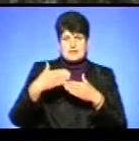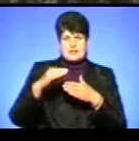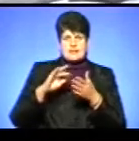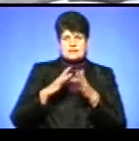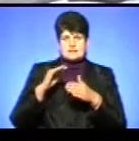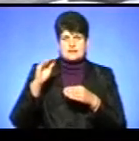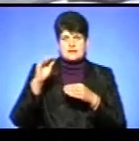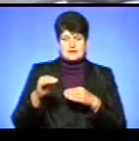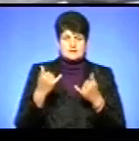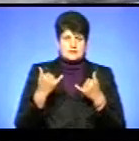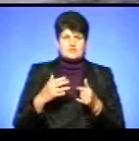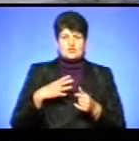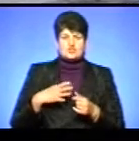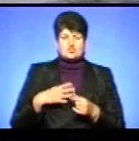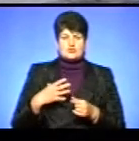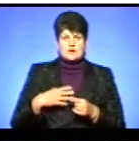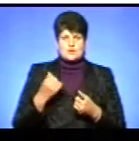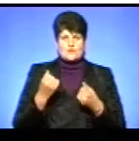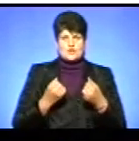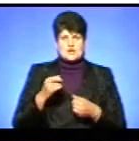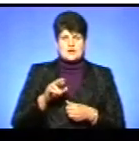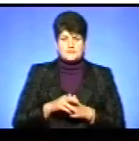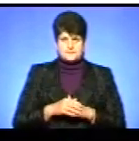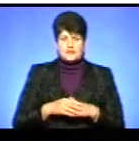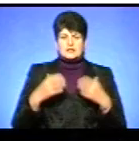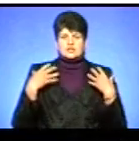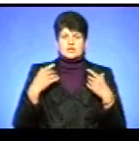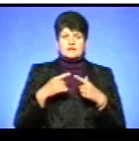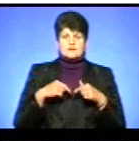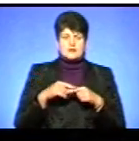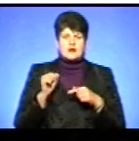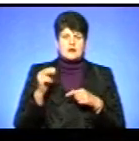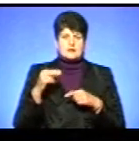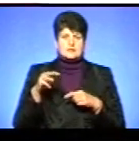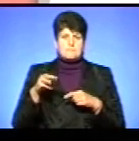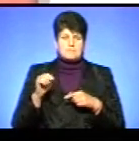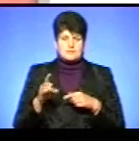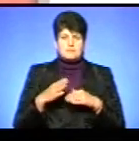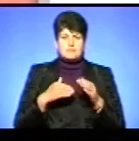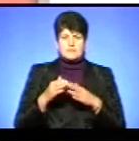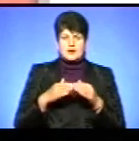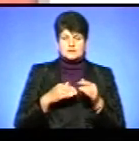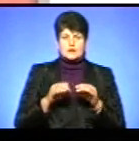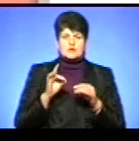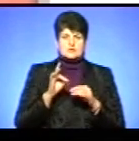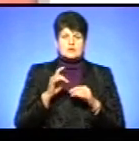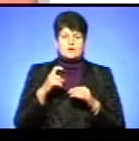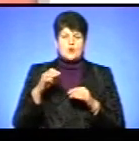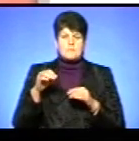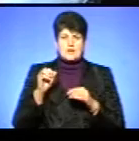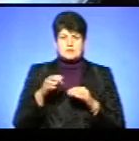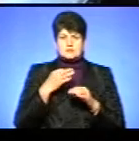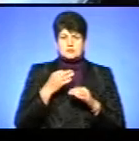вони діють, як і раніше, чекають водія. Начальник відділу адмінпрактики управління патрульної поліції області Руслан Хом'як пояснив,